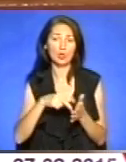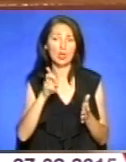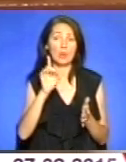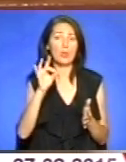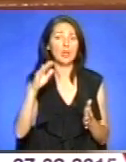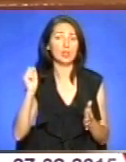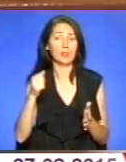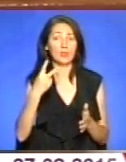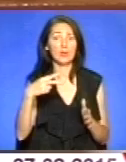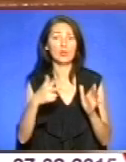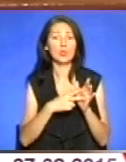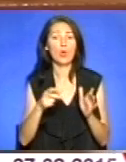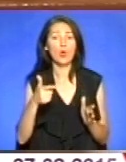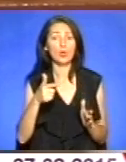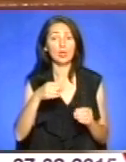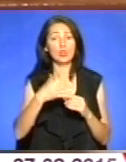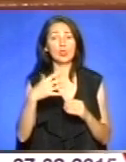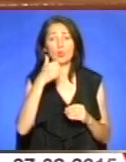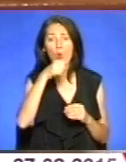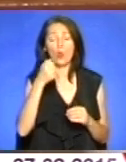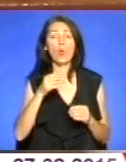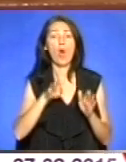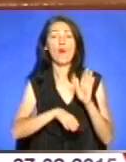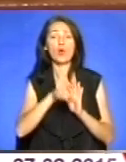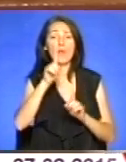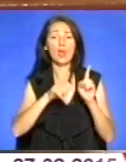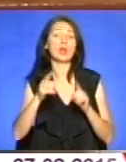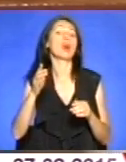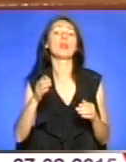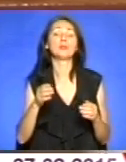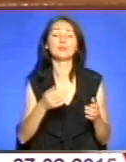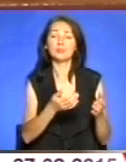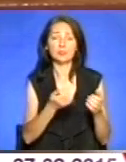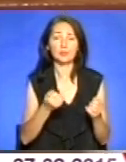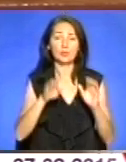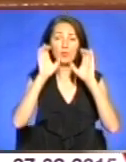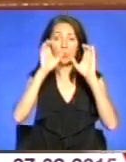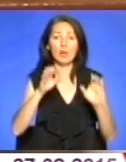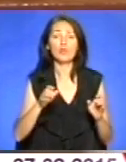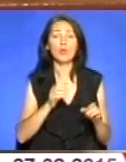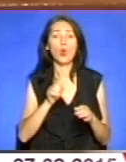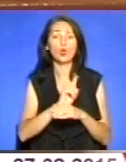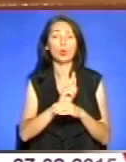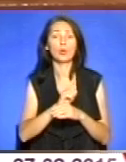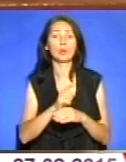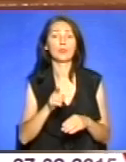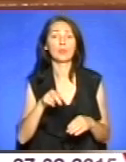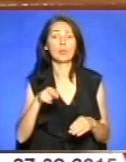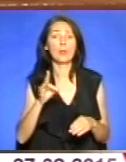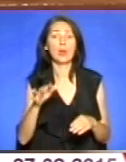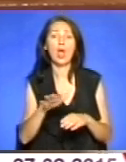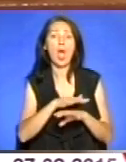28 грудня 2014 року Верховна Рада знімає законодавчу норму про те, що люди при масових